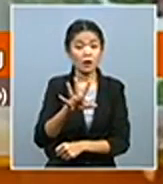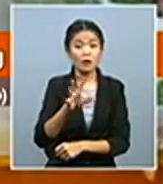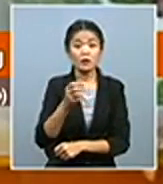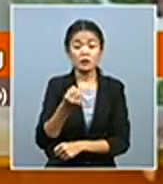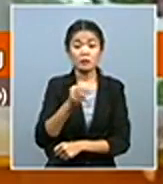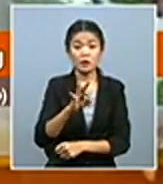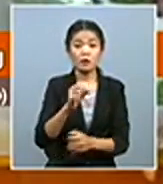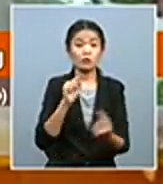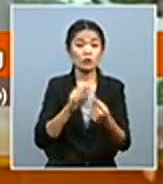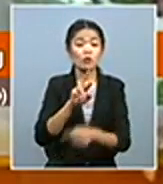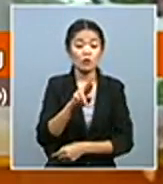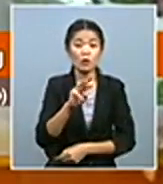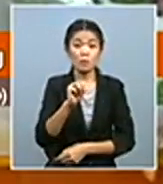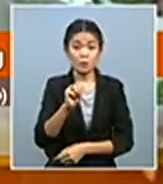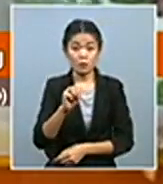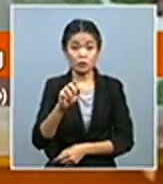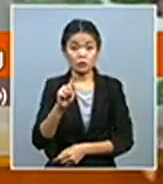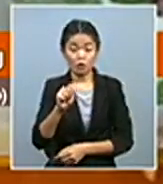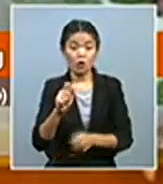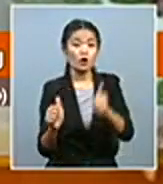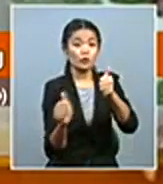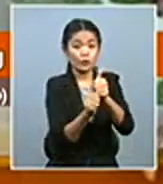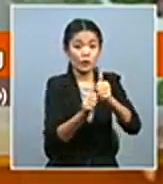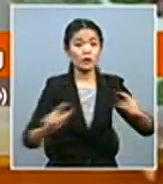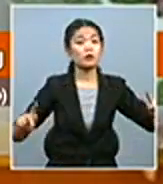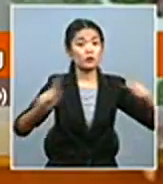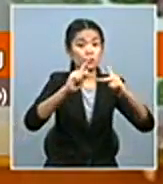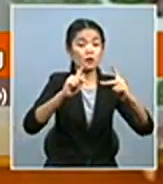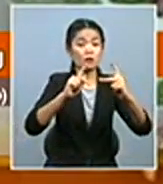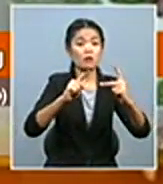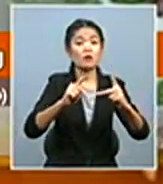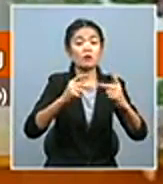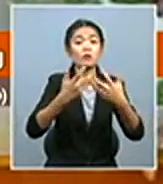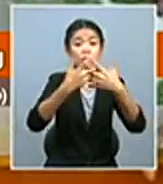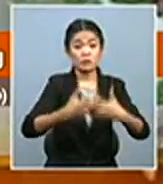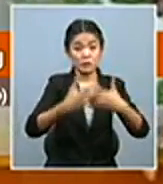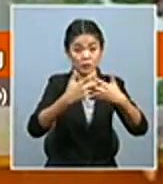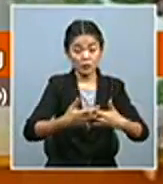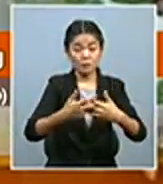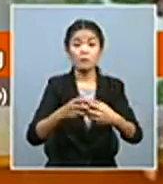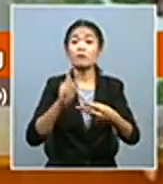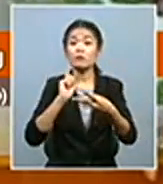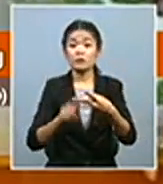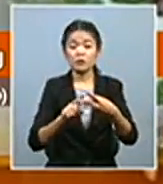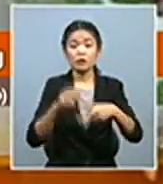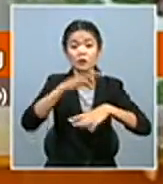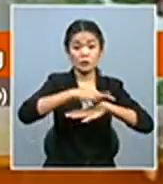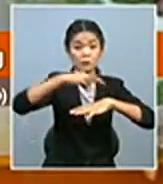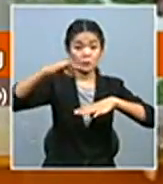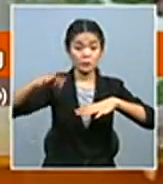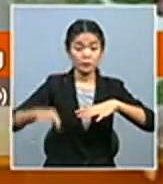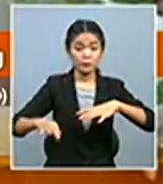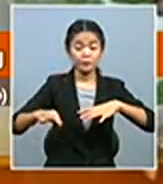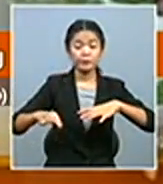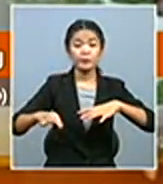ฐมนตรีช่วยว่าการกระทรวงอุตสาหกรรมนะคะในรัฐบาลของหม่อมราชวงศ์เสนีปราโมชค่ะจนกระทั่งพ้นจากตำแหน่ง